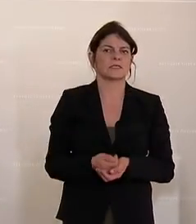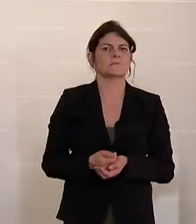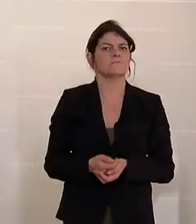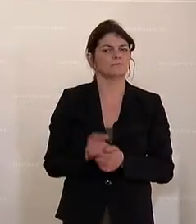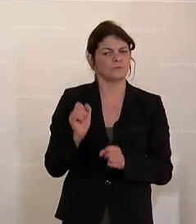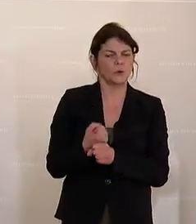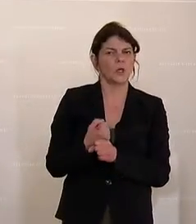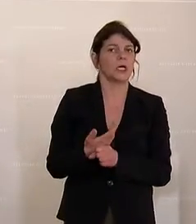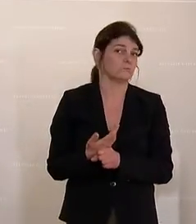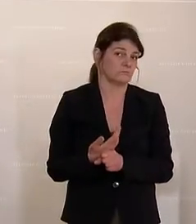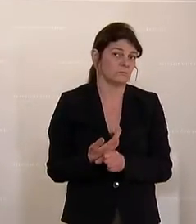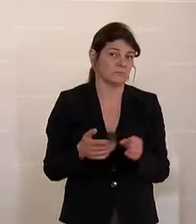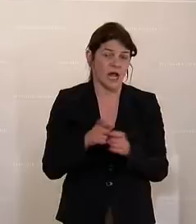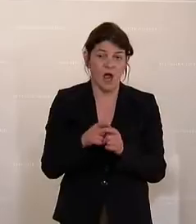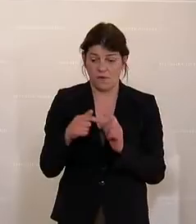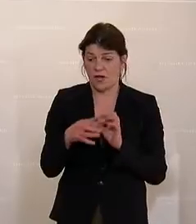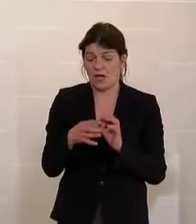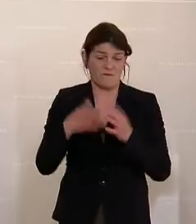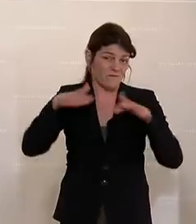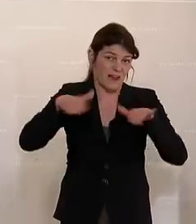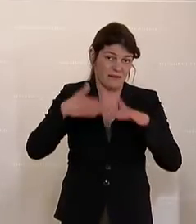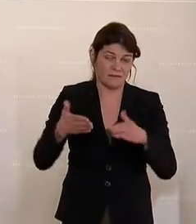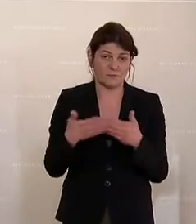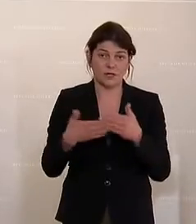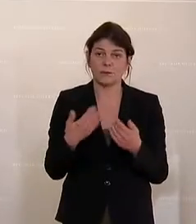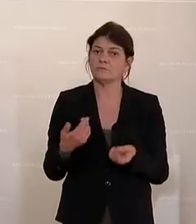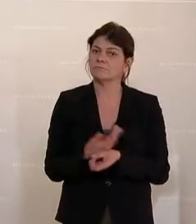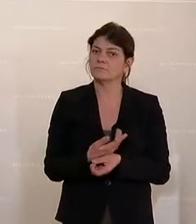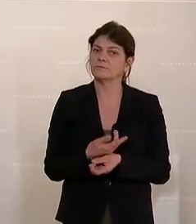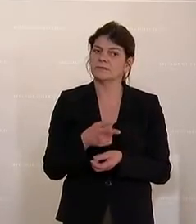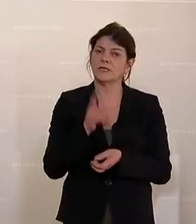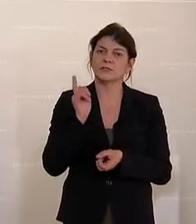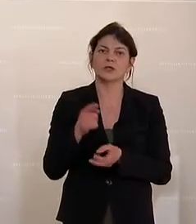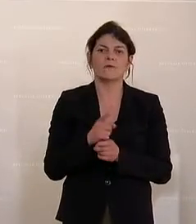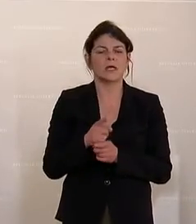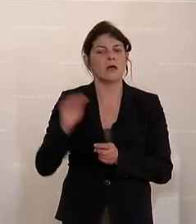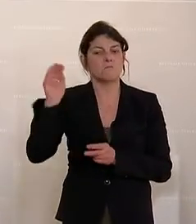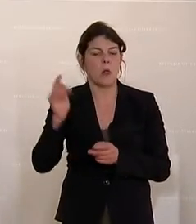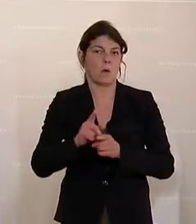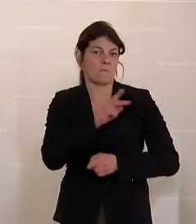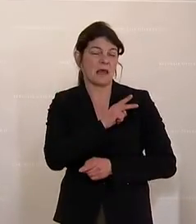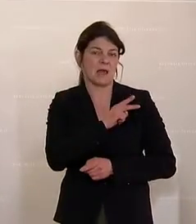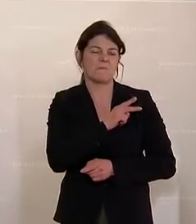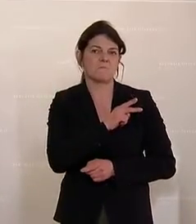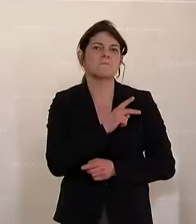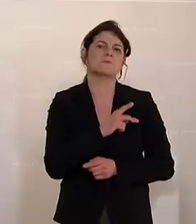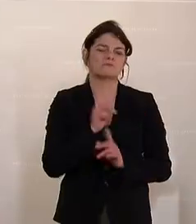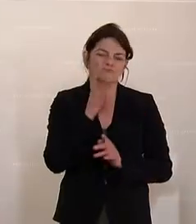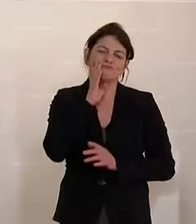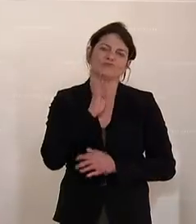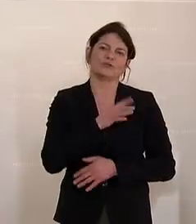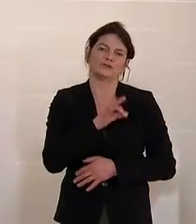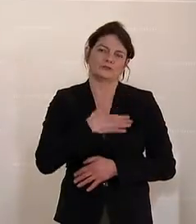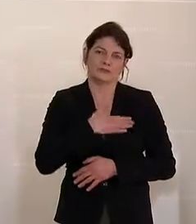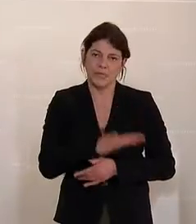doch nicht zuletzt auch wegen angesichts von Weihnachten bei Belohnungen und Prämien doch großzügig sind. Die